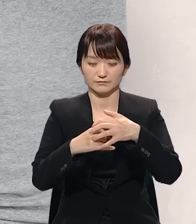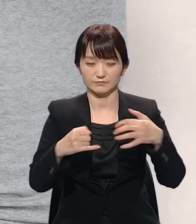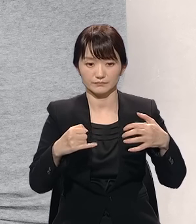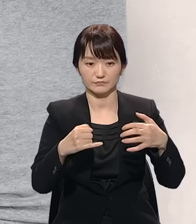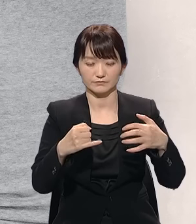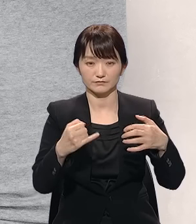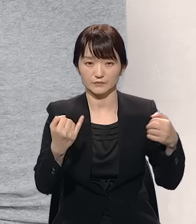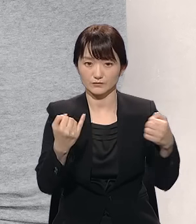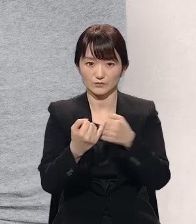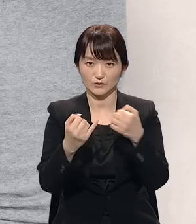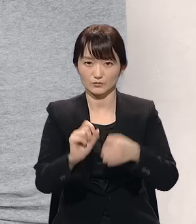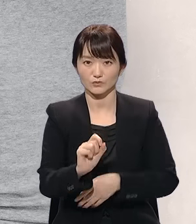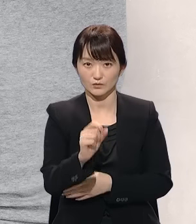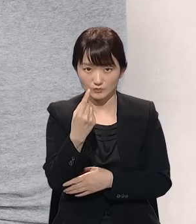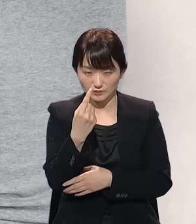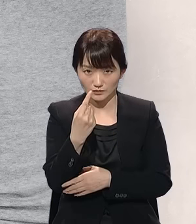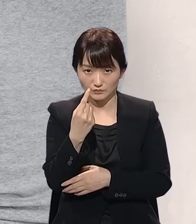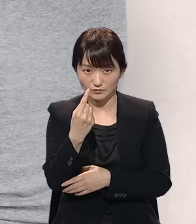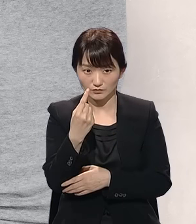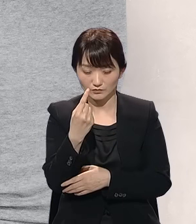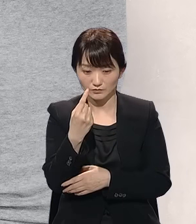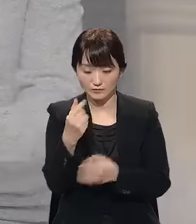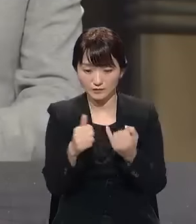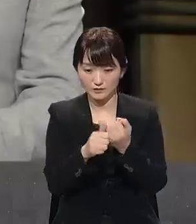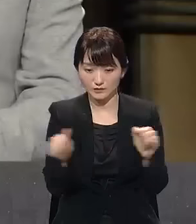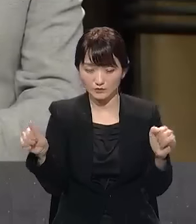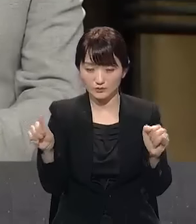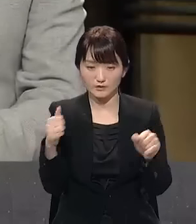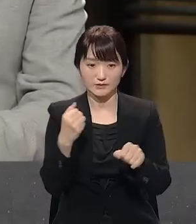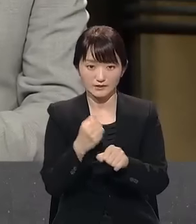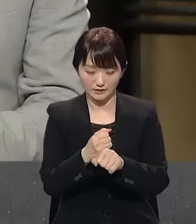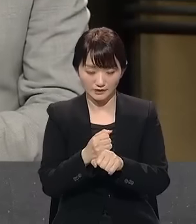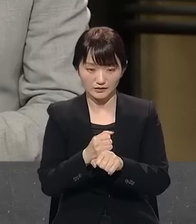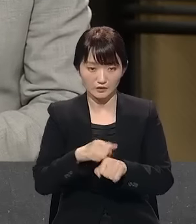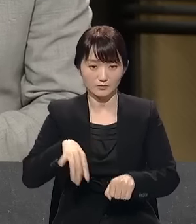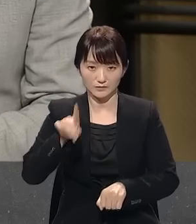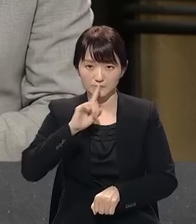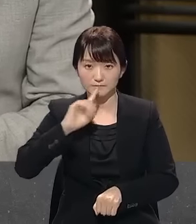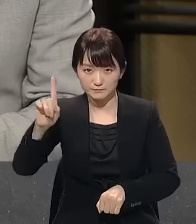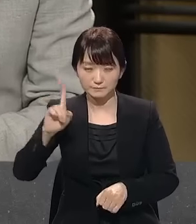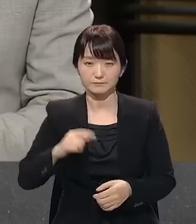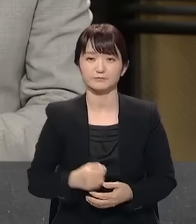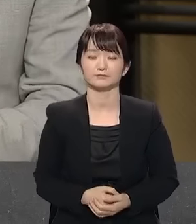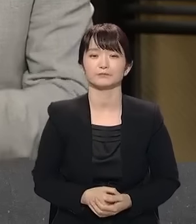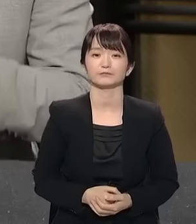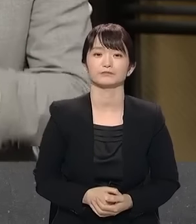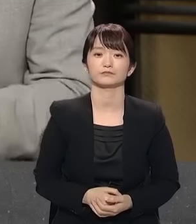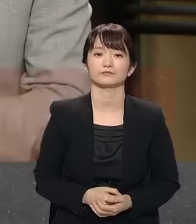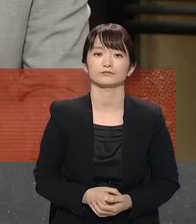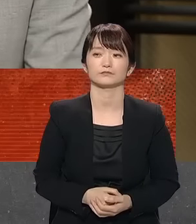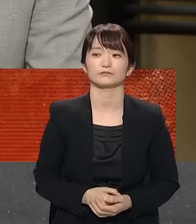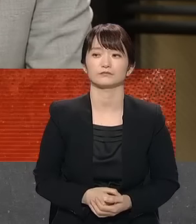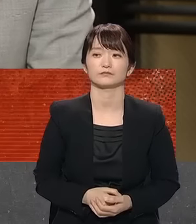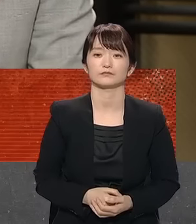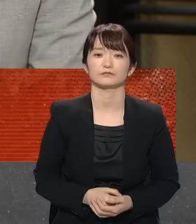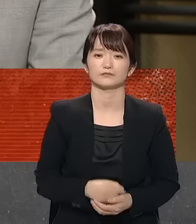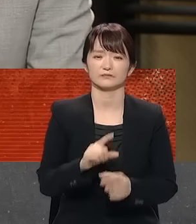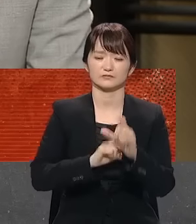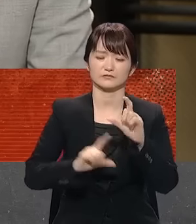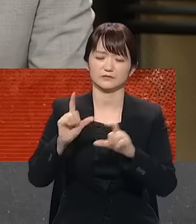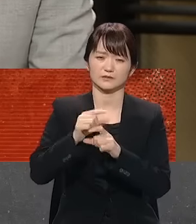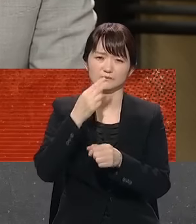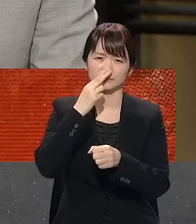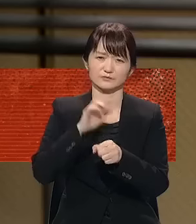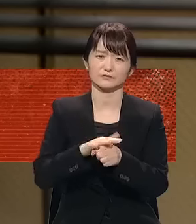이런 표현 이혼 선빵을 날린 거예요 그렇습니다 근데 그게 또 끝이 아니었어요 더욱 우한 일이 기다리고 있었던